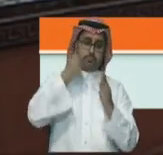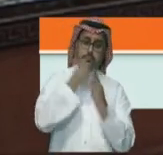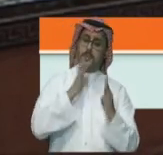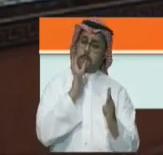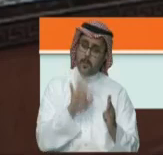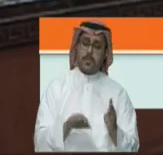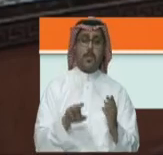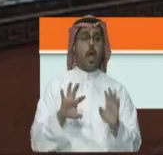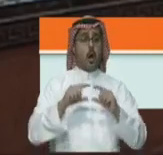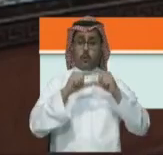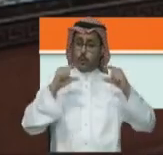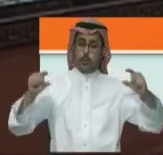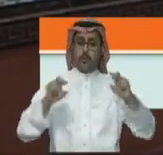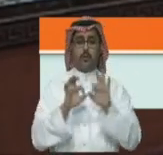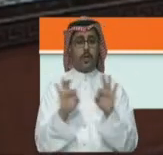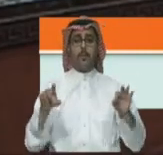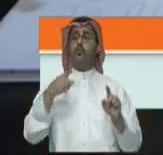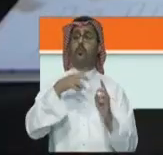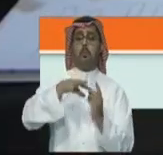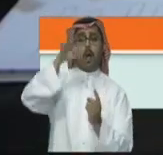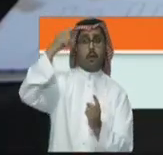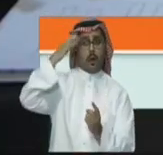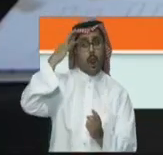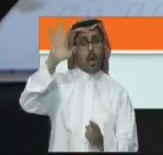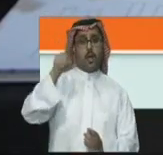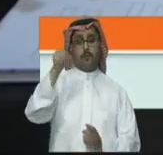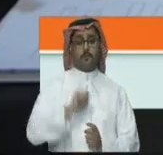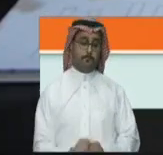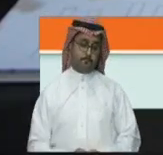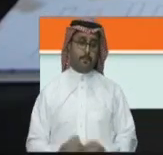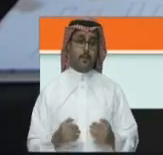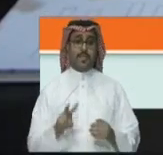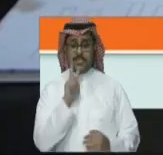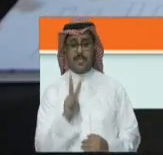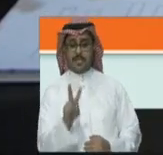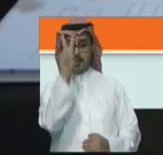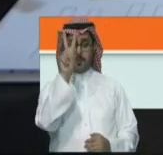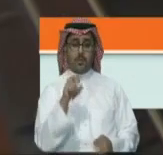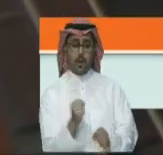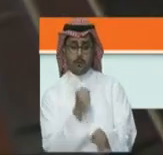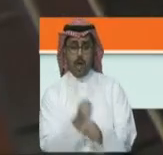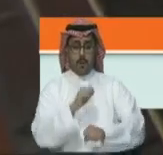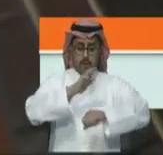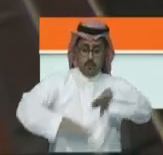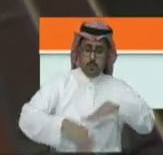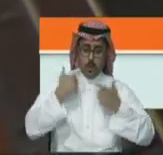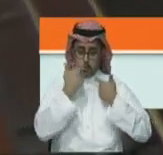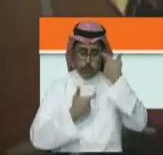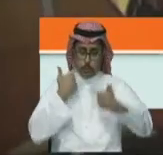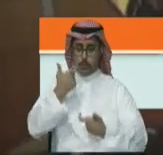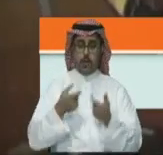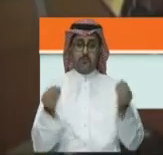هو يختاره ويناسب شخصيته. 7 سنوات من العمل المتواصل والإشراف على